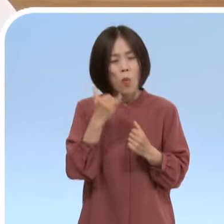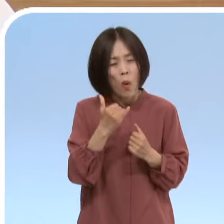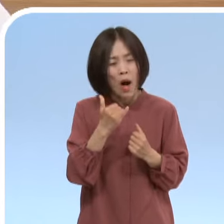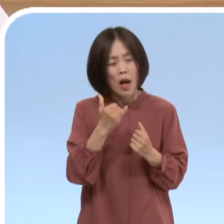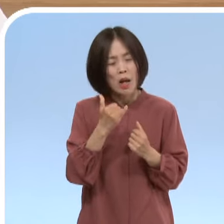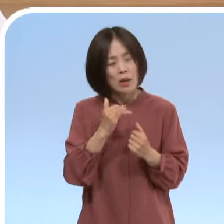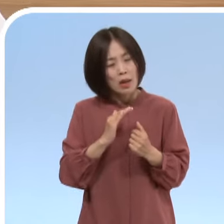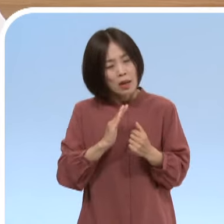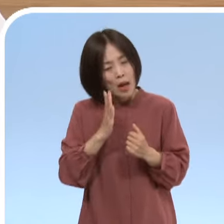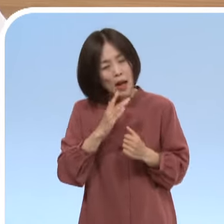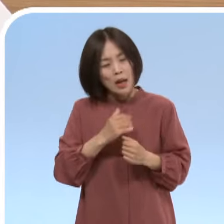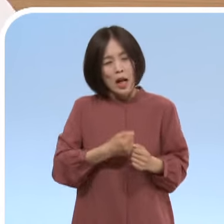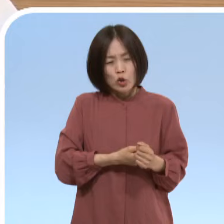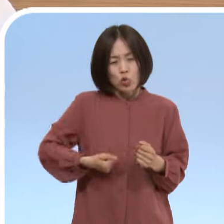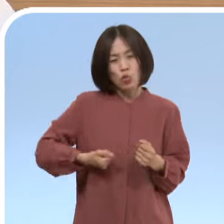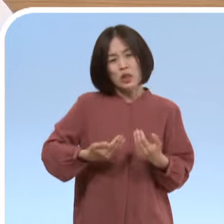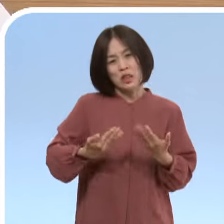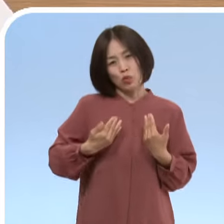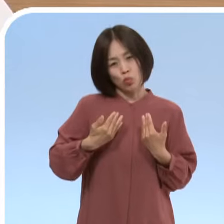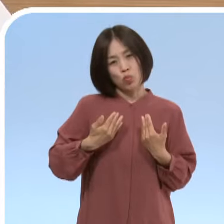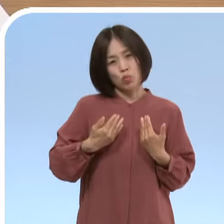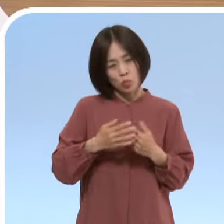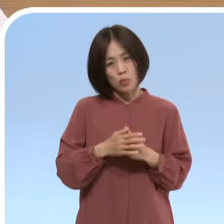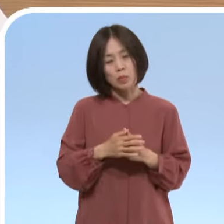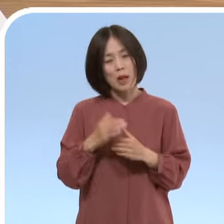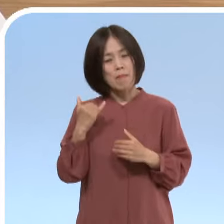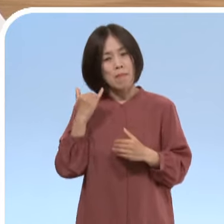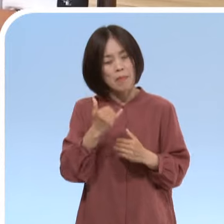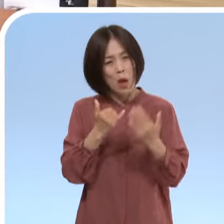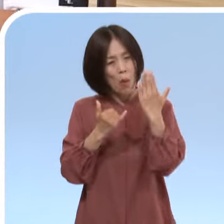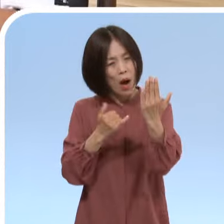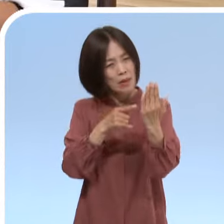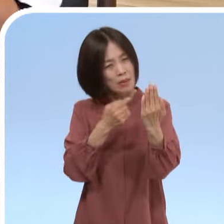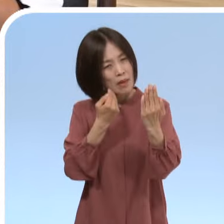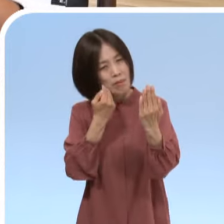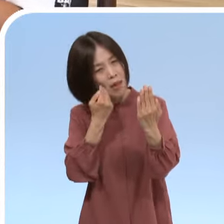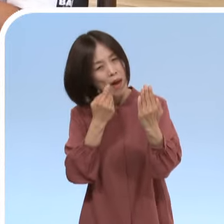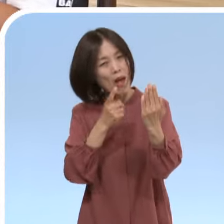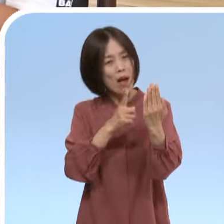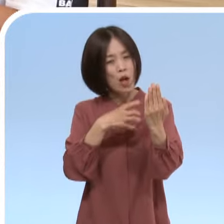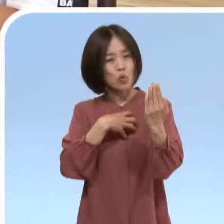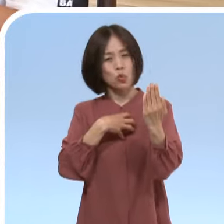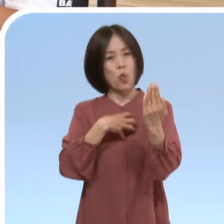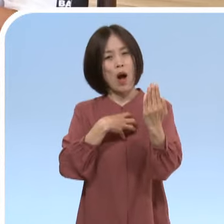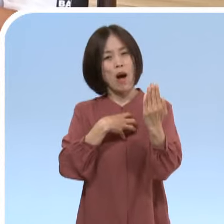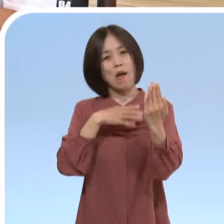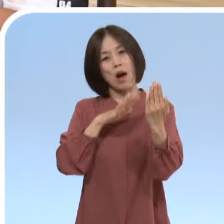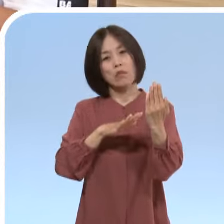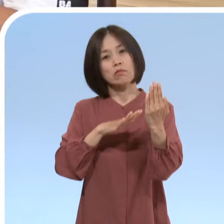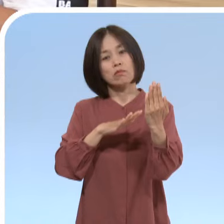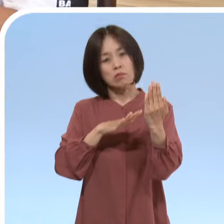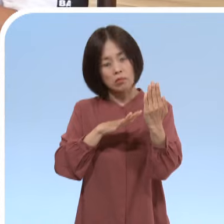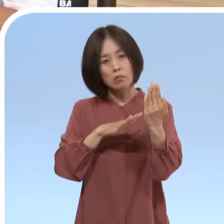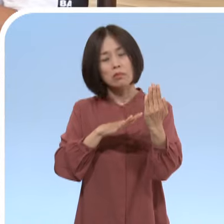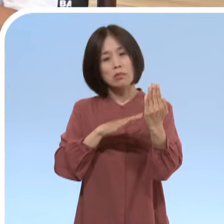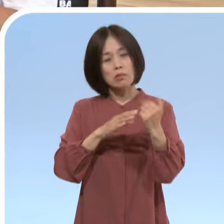してくるのって難しいと思うんです。ハードルが高いと思うんです。やっぱり電話って誰が出るんだろうっていうところがある